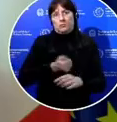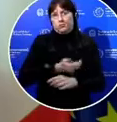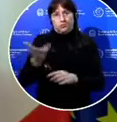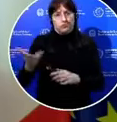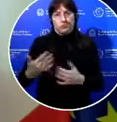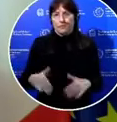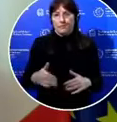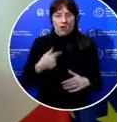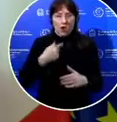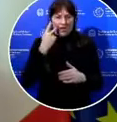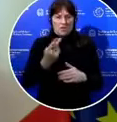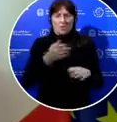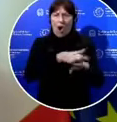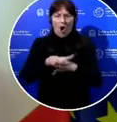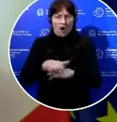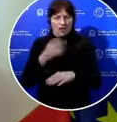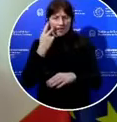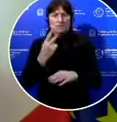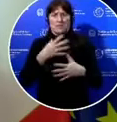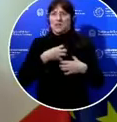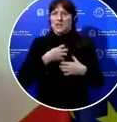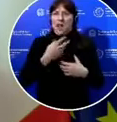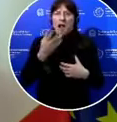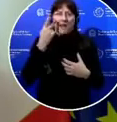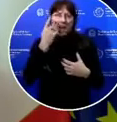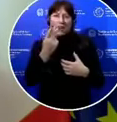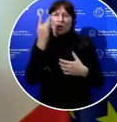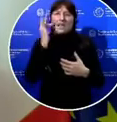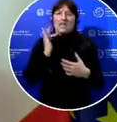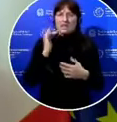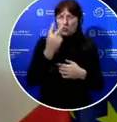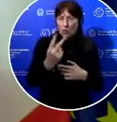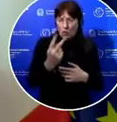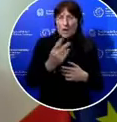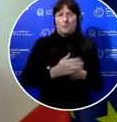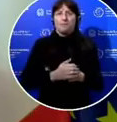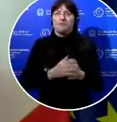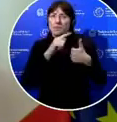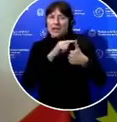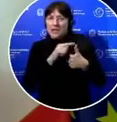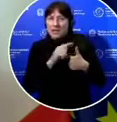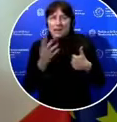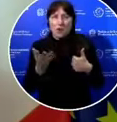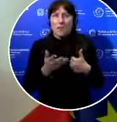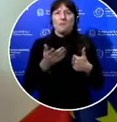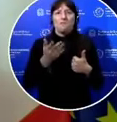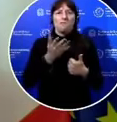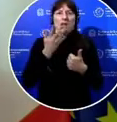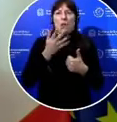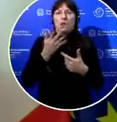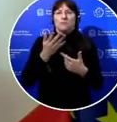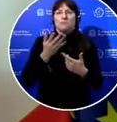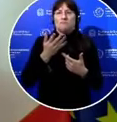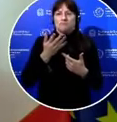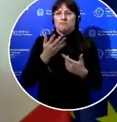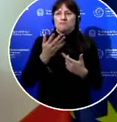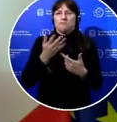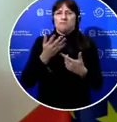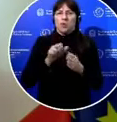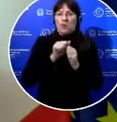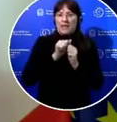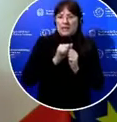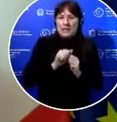a queste morti vedo due rischi. Il primo è che ci sia, come accade nei primi anni dell'esplosione della